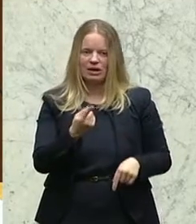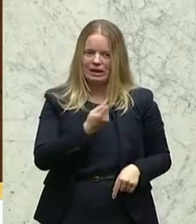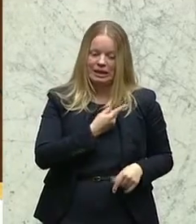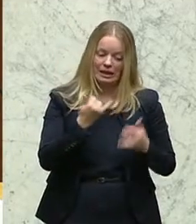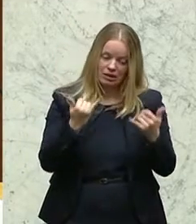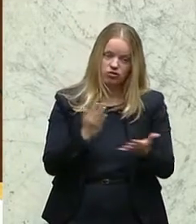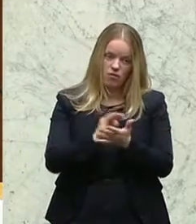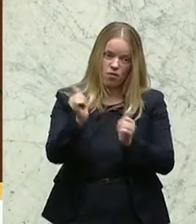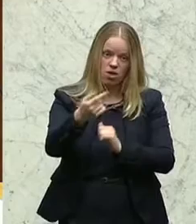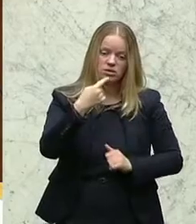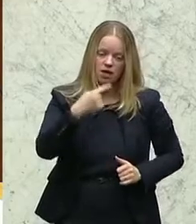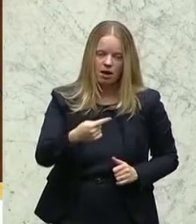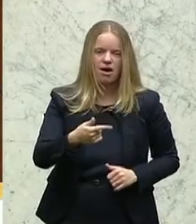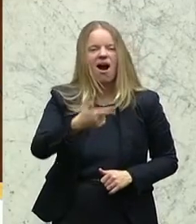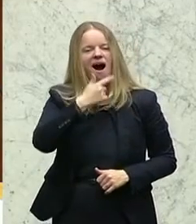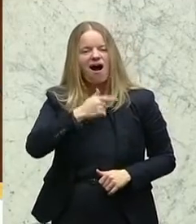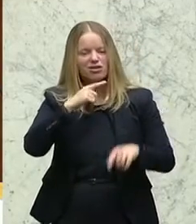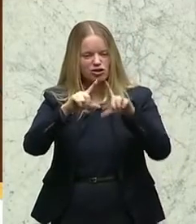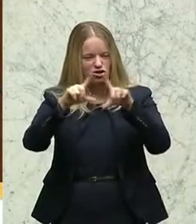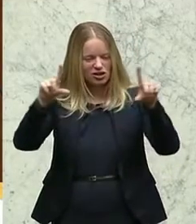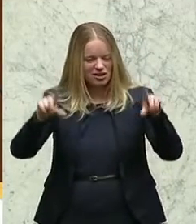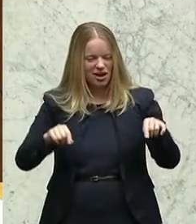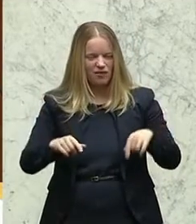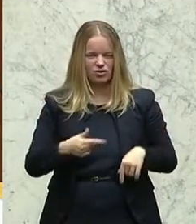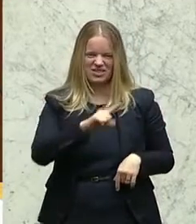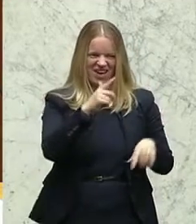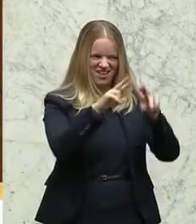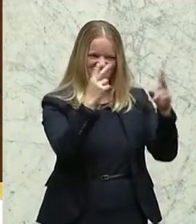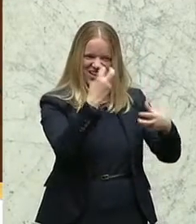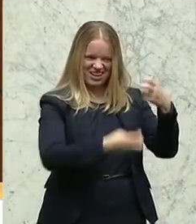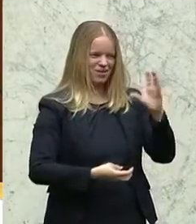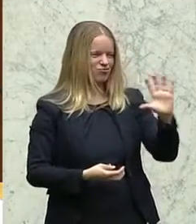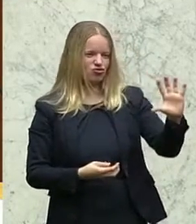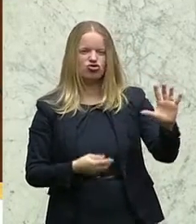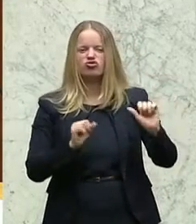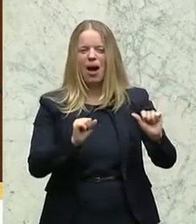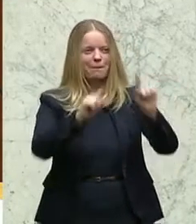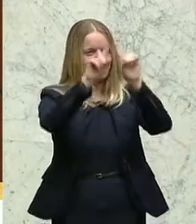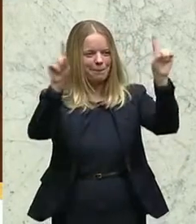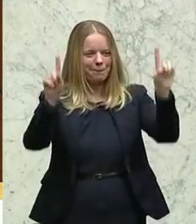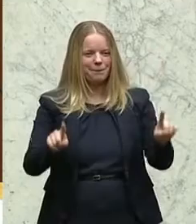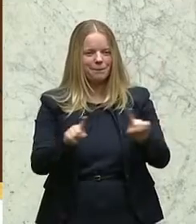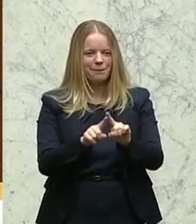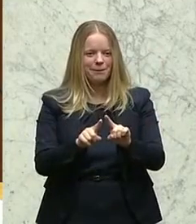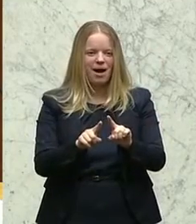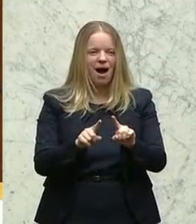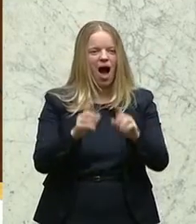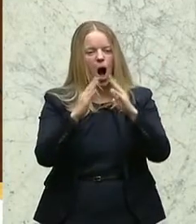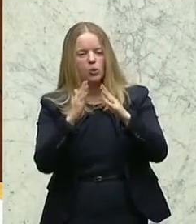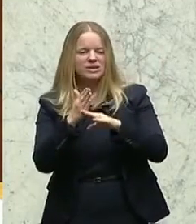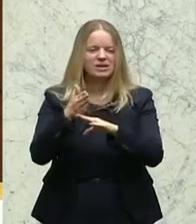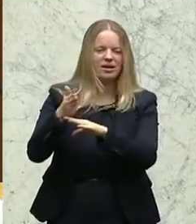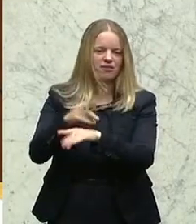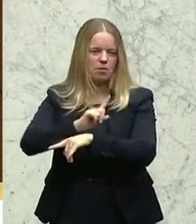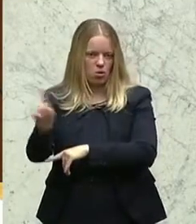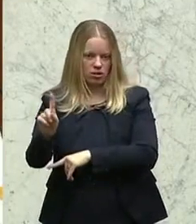prophezei jetzt schon, die alten Schilder nach dem Zweiten Weltkrieg, Hausieren verboten, werden wieder in Österreich